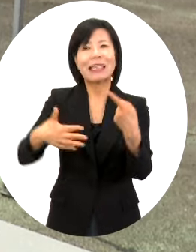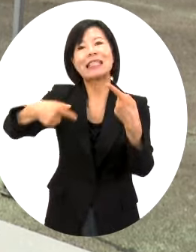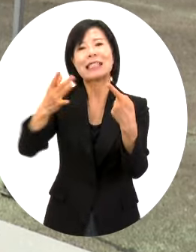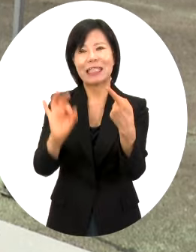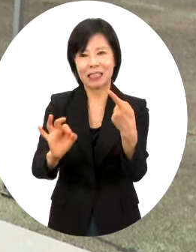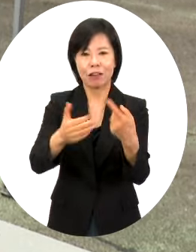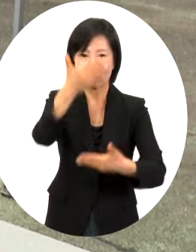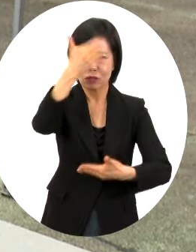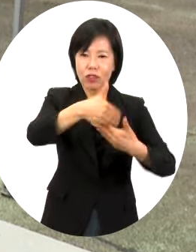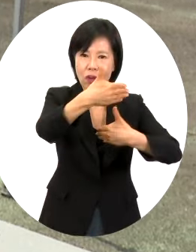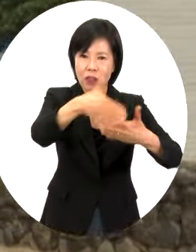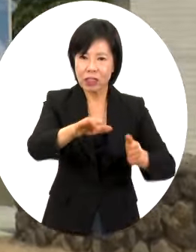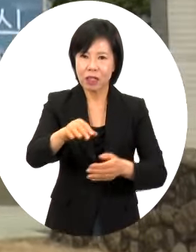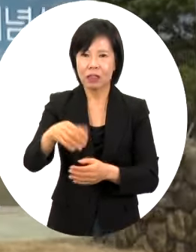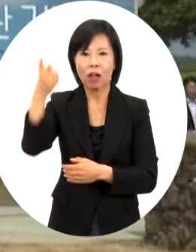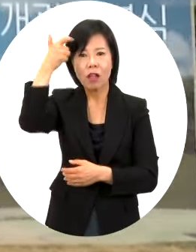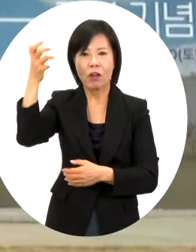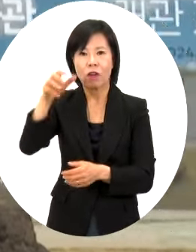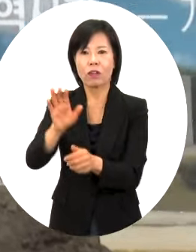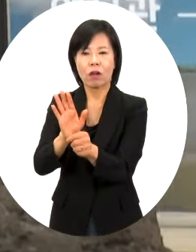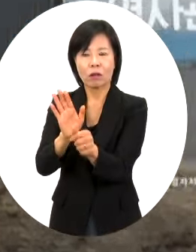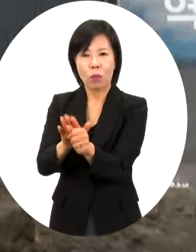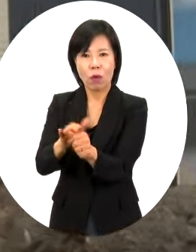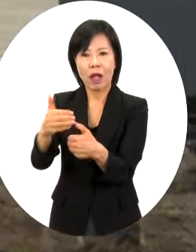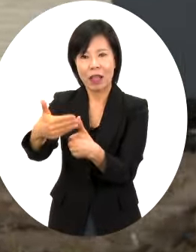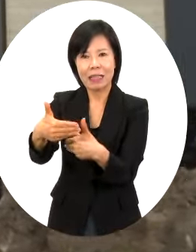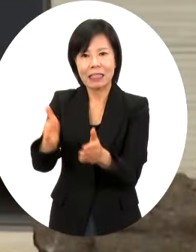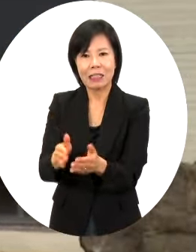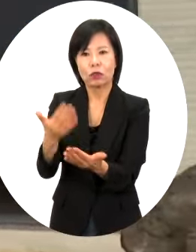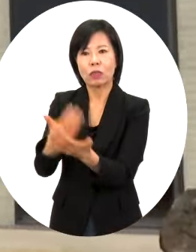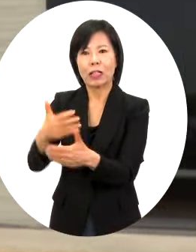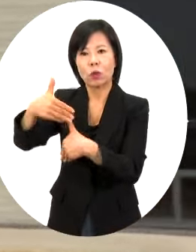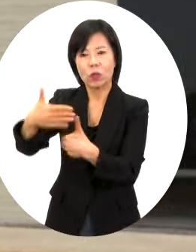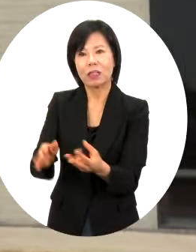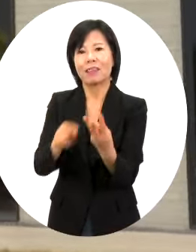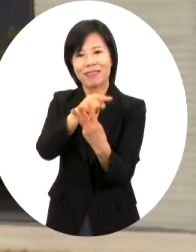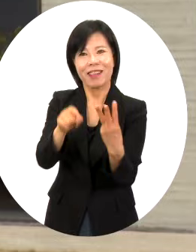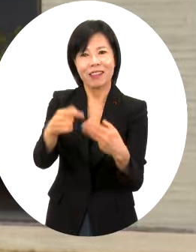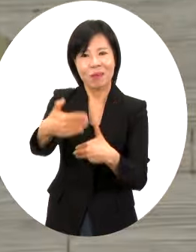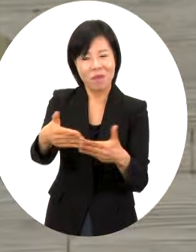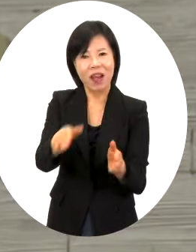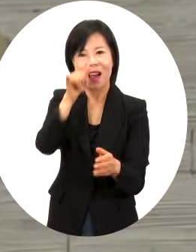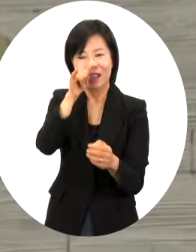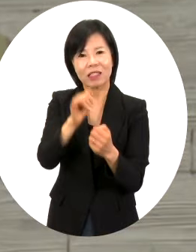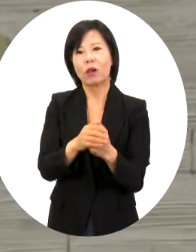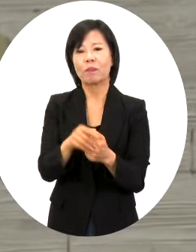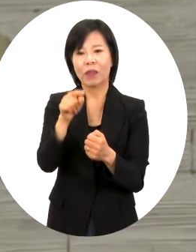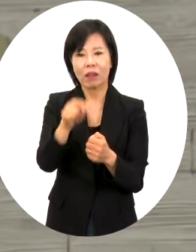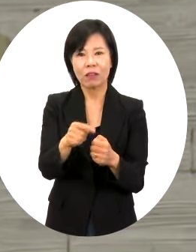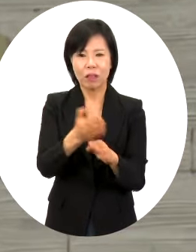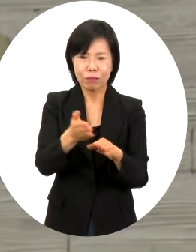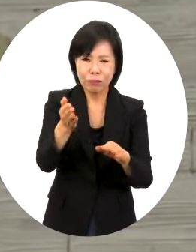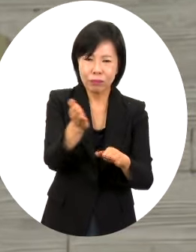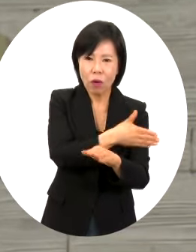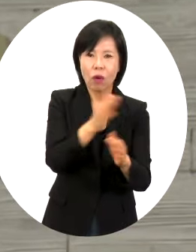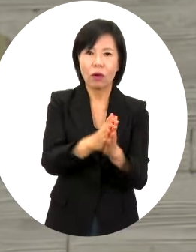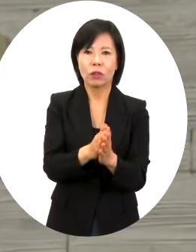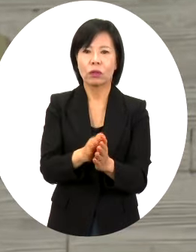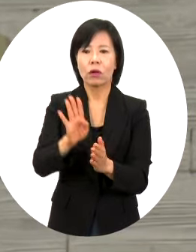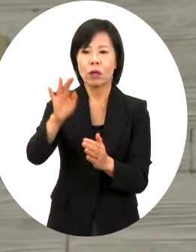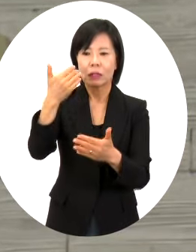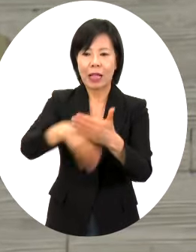건물로 영상실과 위패봉안실, 자료실 등을 갖추고 있습니다. 역사관은